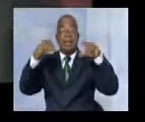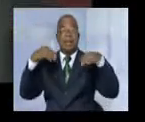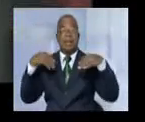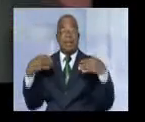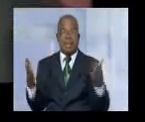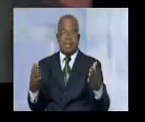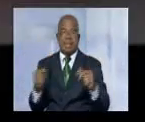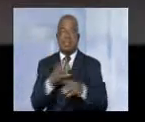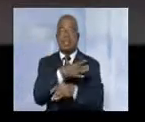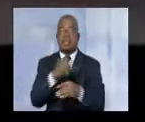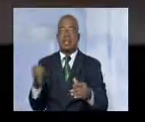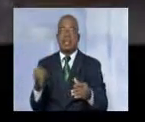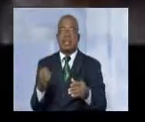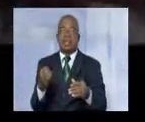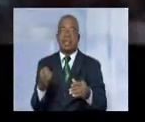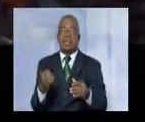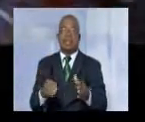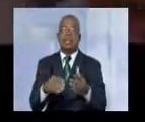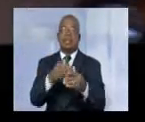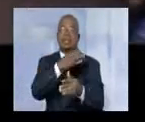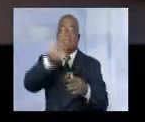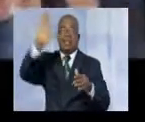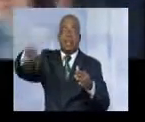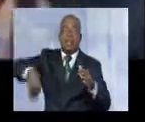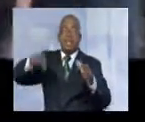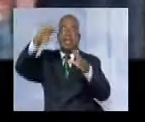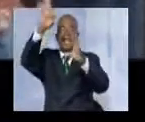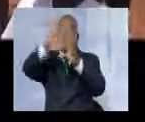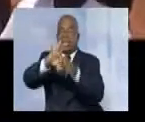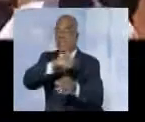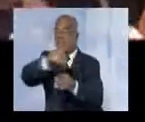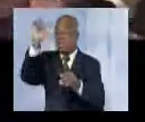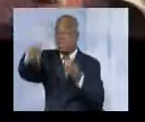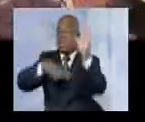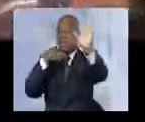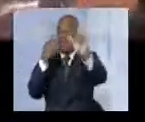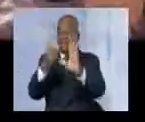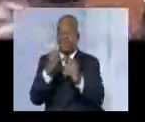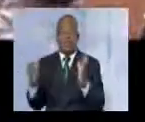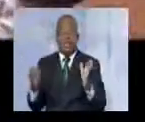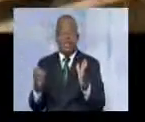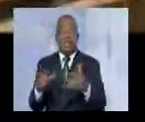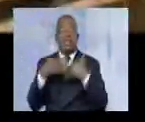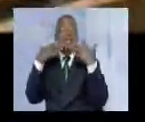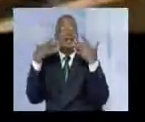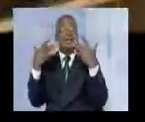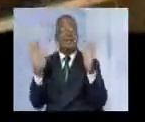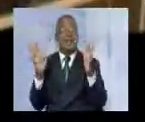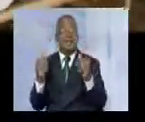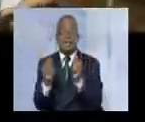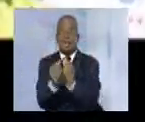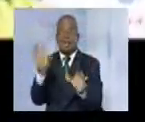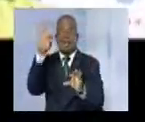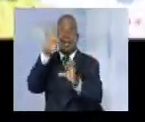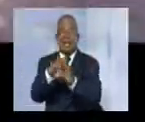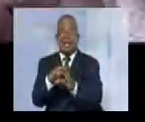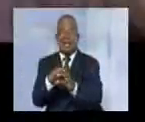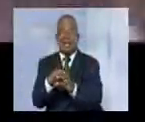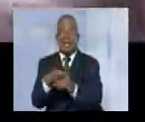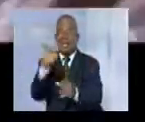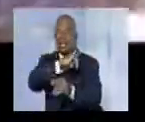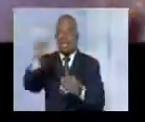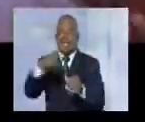mercredi à Abidjan. Ces dernières élections couplées, il faut le souligner, viennent mettre un terme au processus électoral lancé il y a déjà